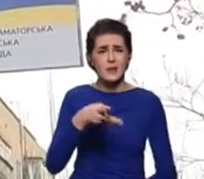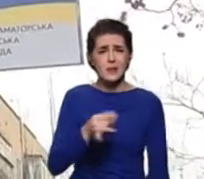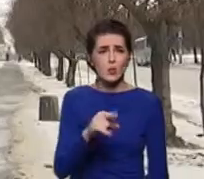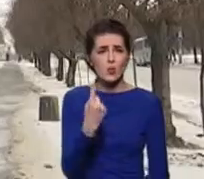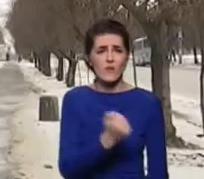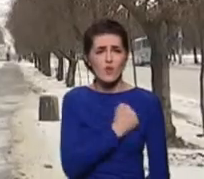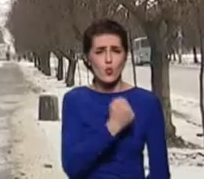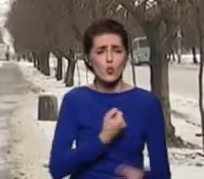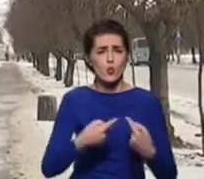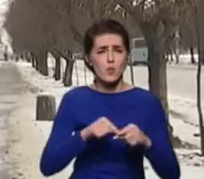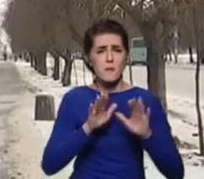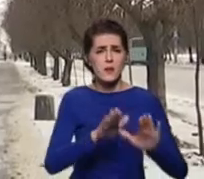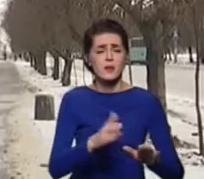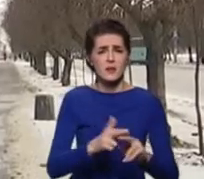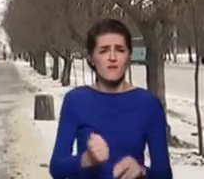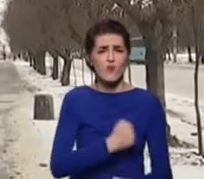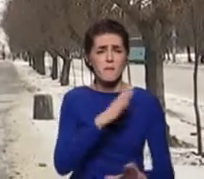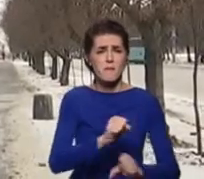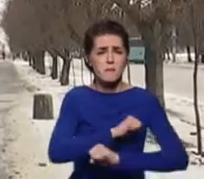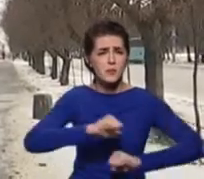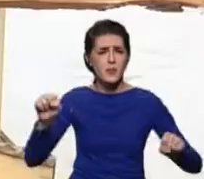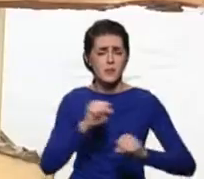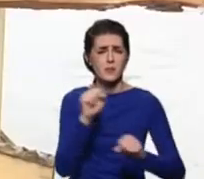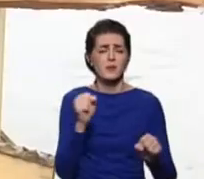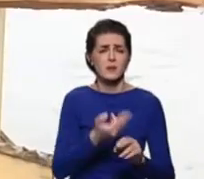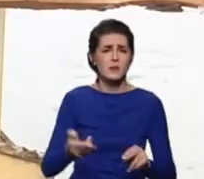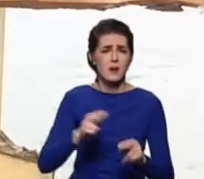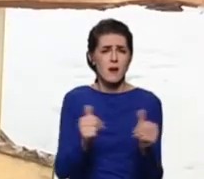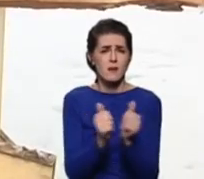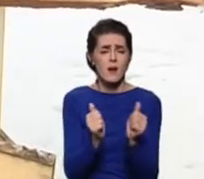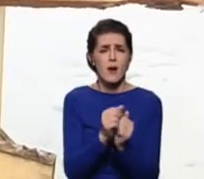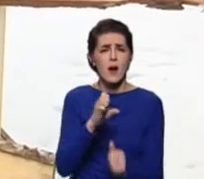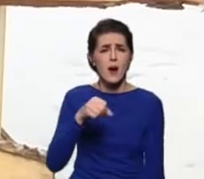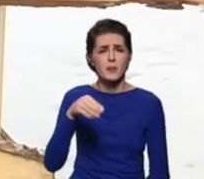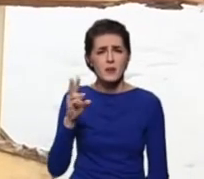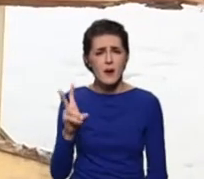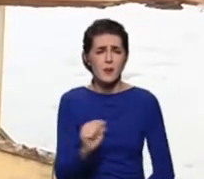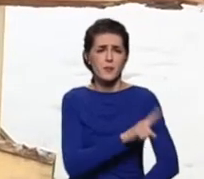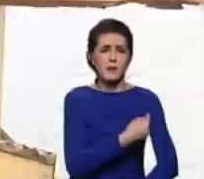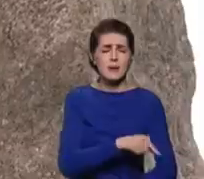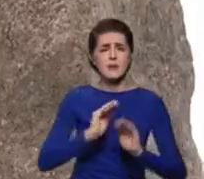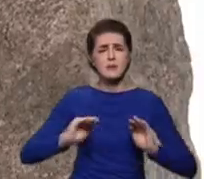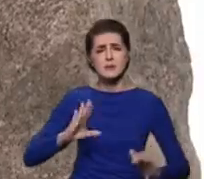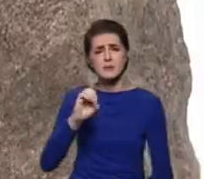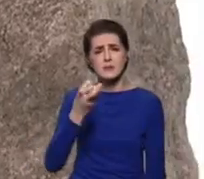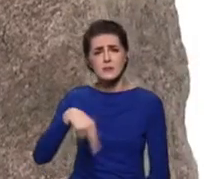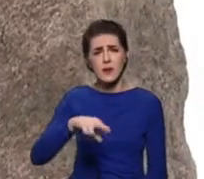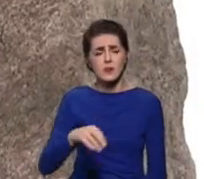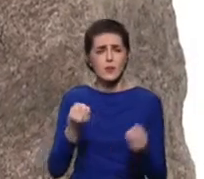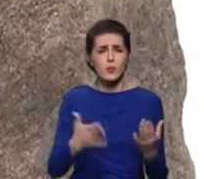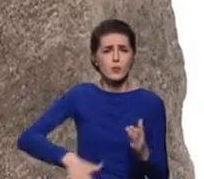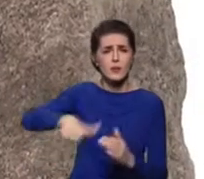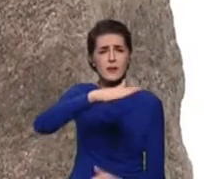військових об'єктів, тож боєприпаси вибухували буквально біля аптек, лікарень, дитячих садочків та просто у